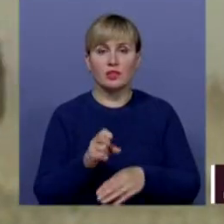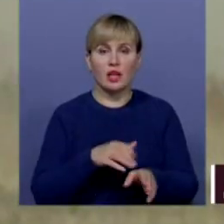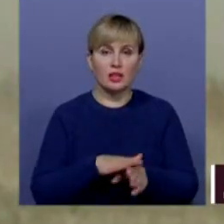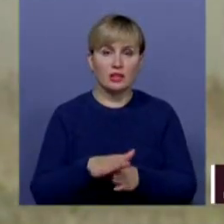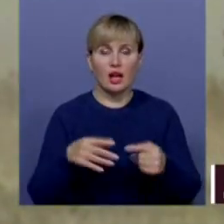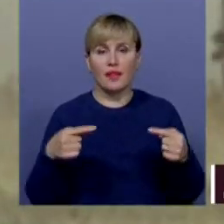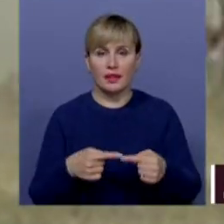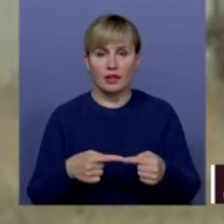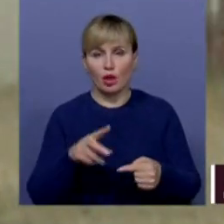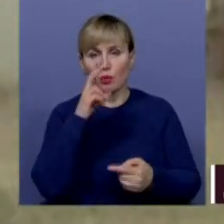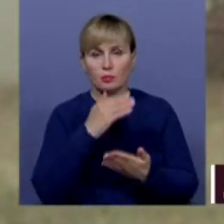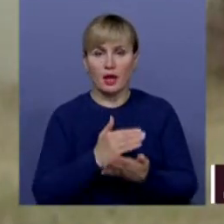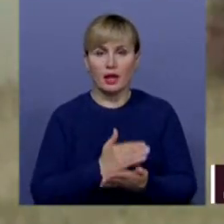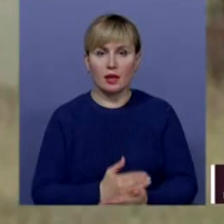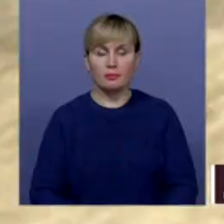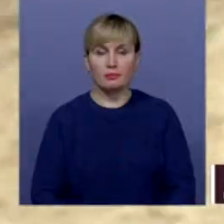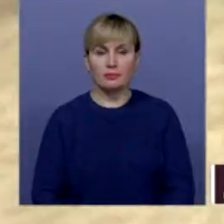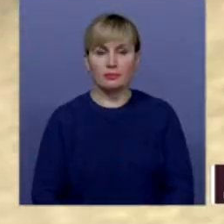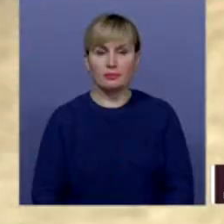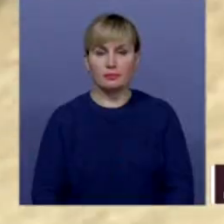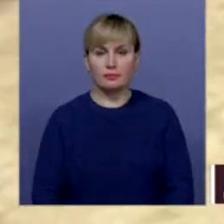реализацию конкретных госпрограмм.